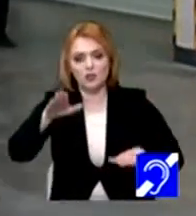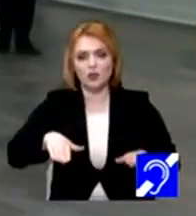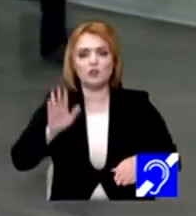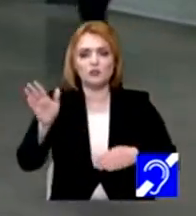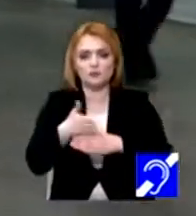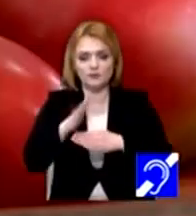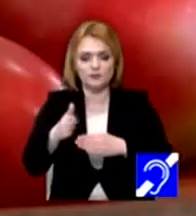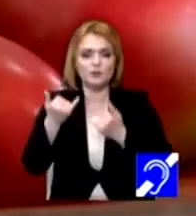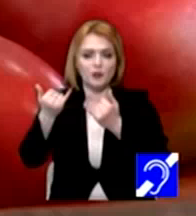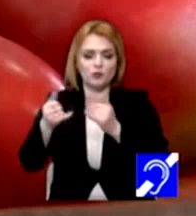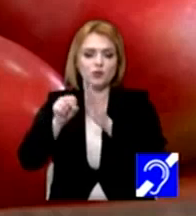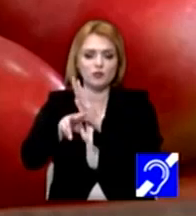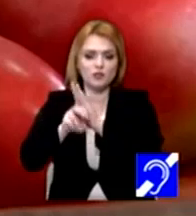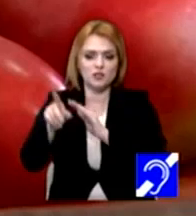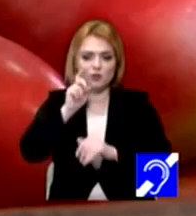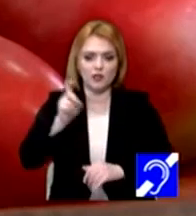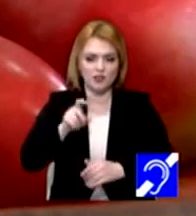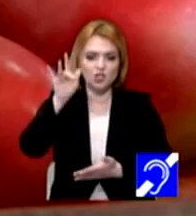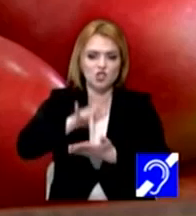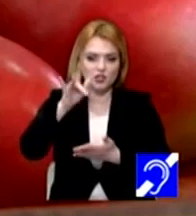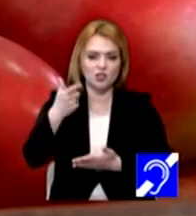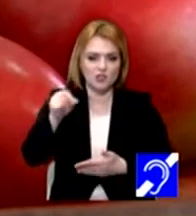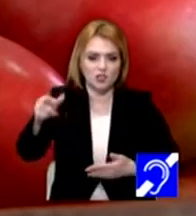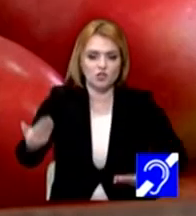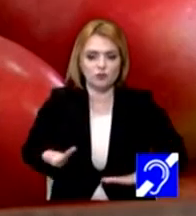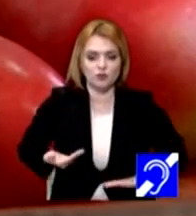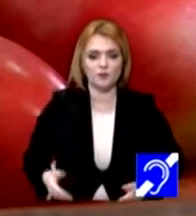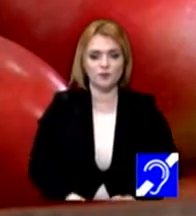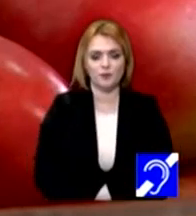plasament pentru refugiații din Ucraina.